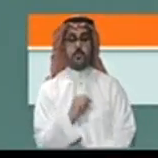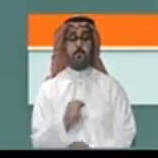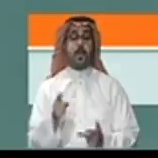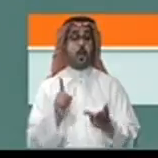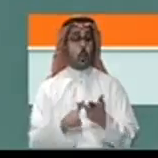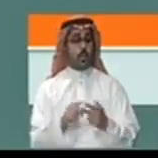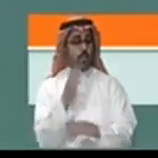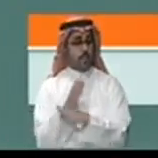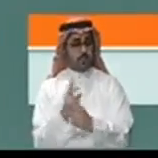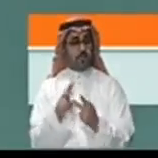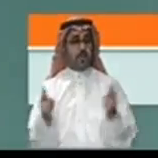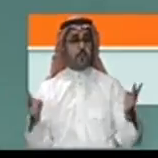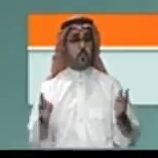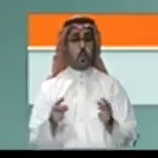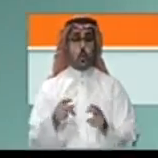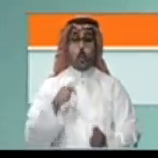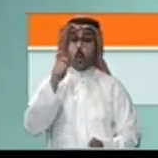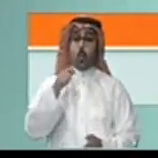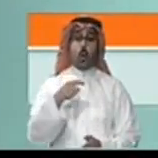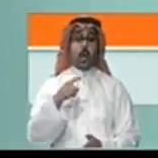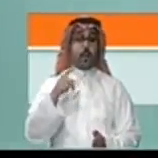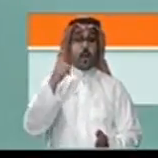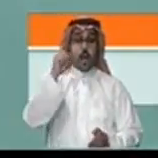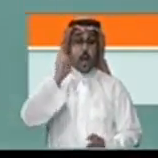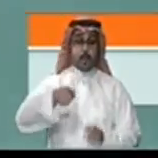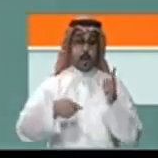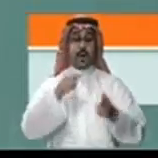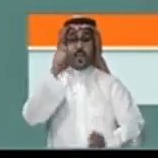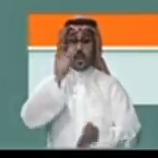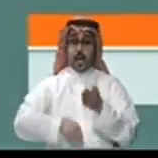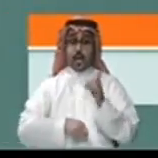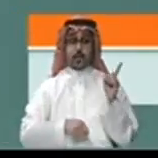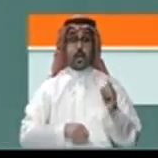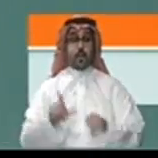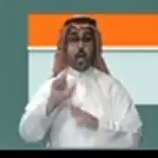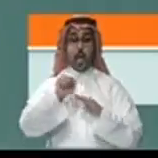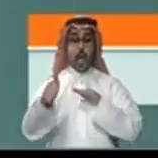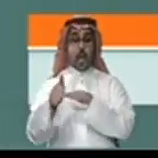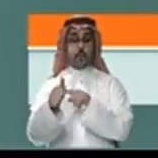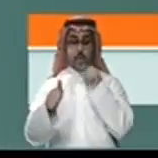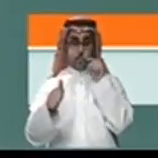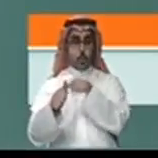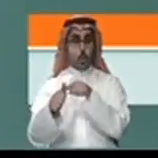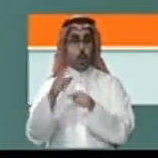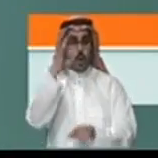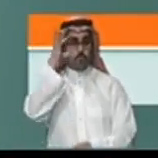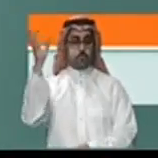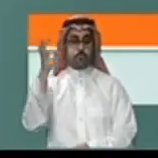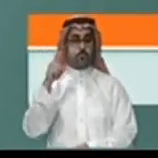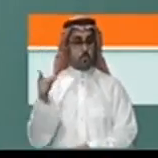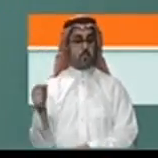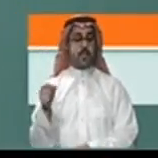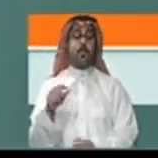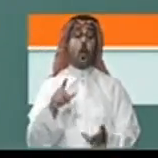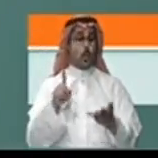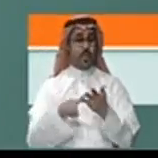سلاح المدفعية، وهناك لواء مدفعية في منطقة حفر الباطن، أيضا تفعيل وتعظيم دور استخدام الطائرات بدون